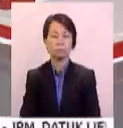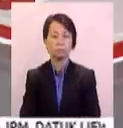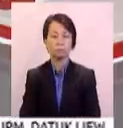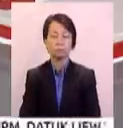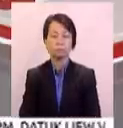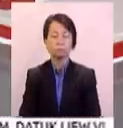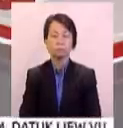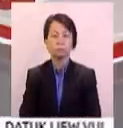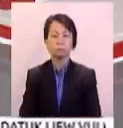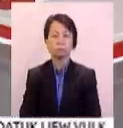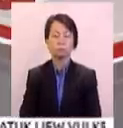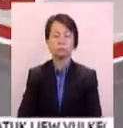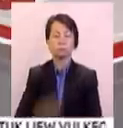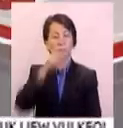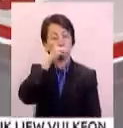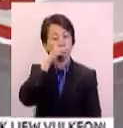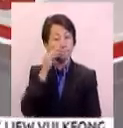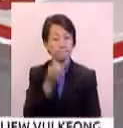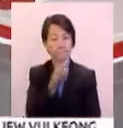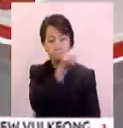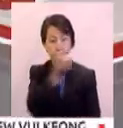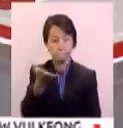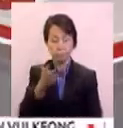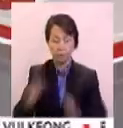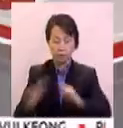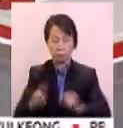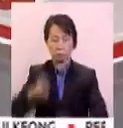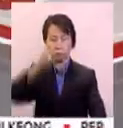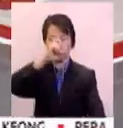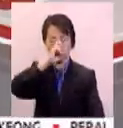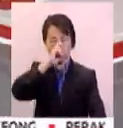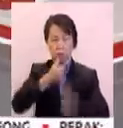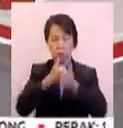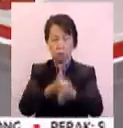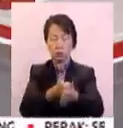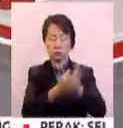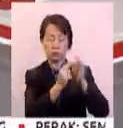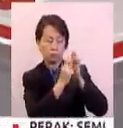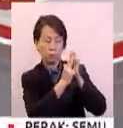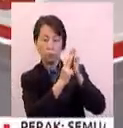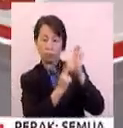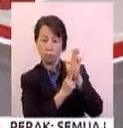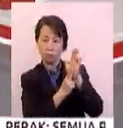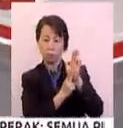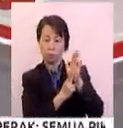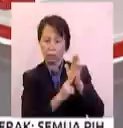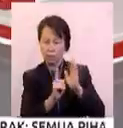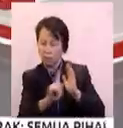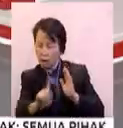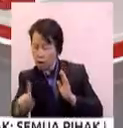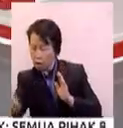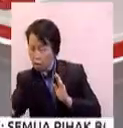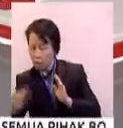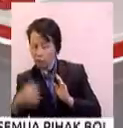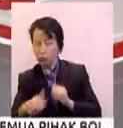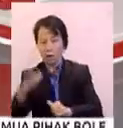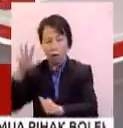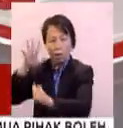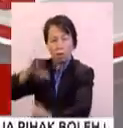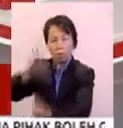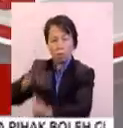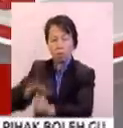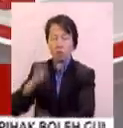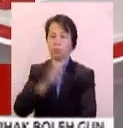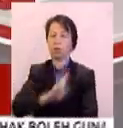Dalam perkembangan lain, Tan Sri Muhyiddin memaklumkan yang tindakan tegas mengikut peruntukan undang-undang menanti mana-mana pihak yang menghina